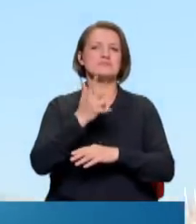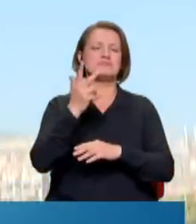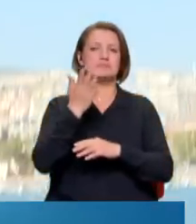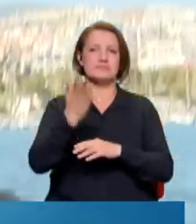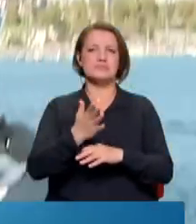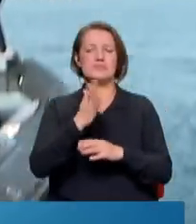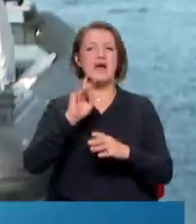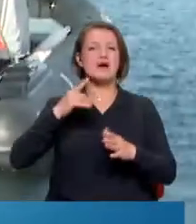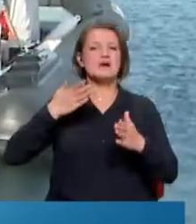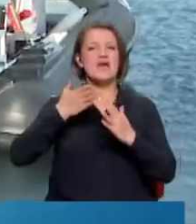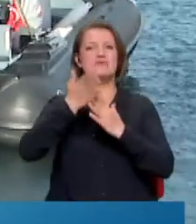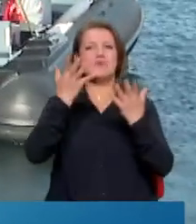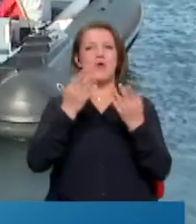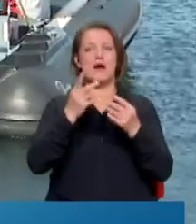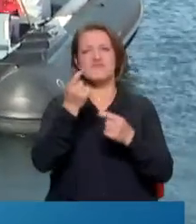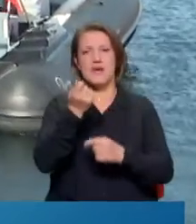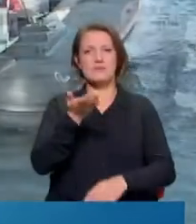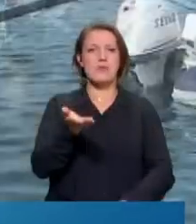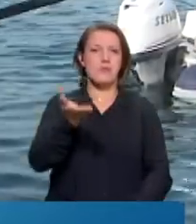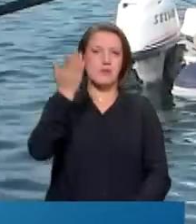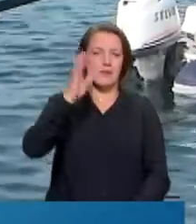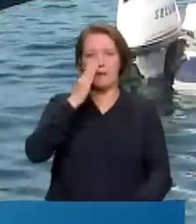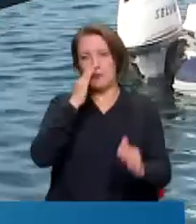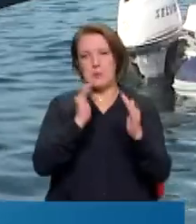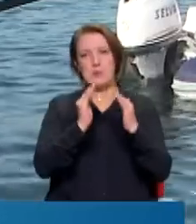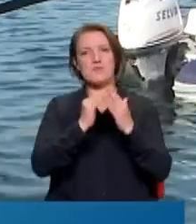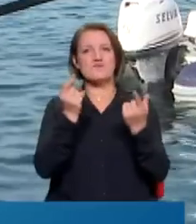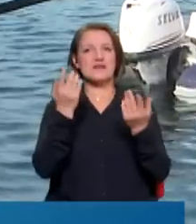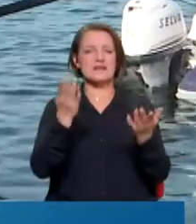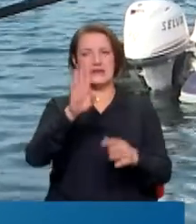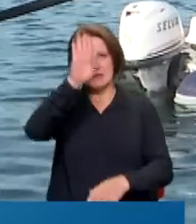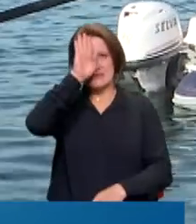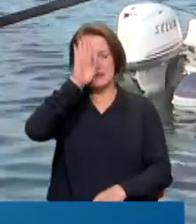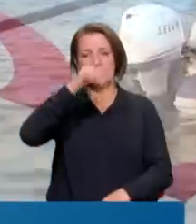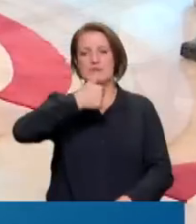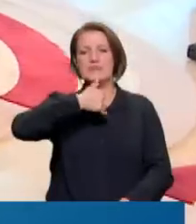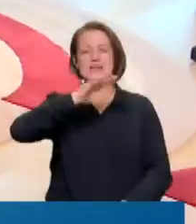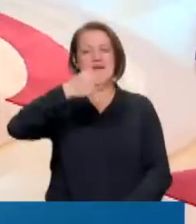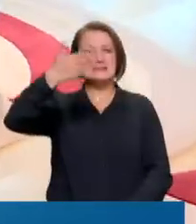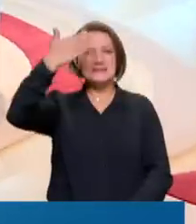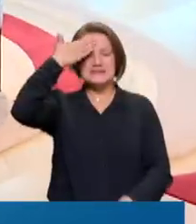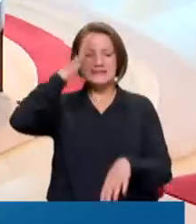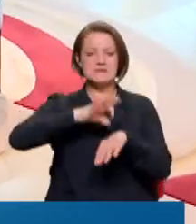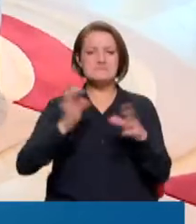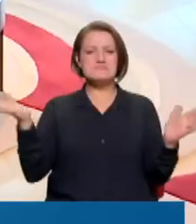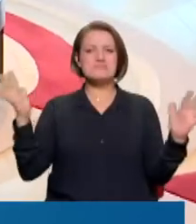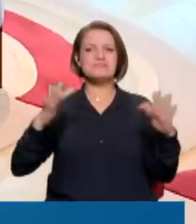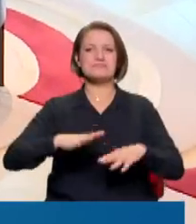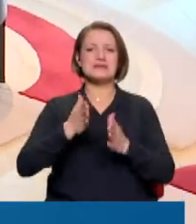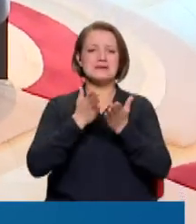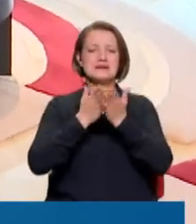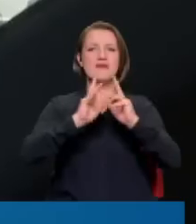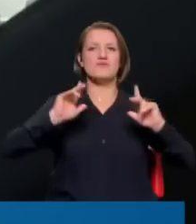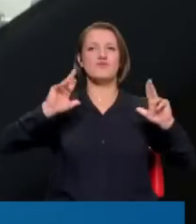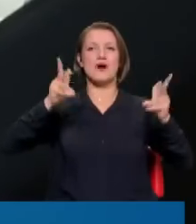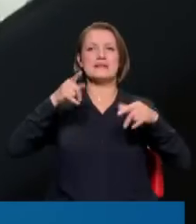için erişilmez olan rakamlar kimileri için uygun fiyatlı İstanbul'da deniz tutkunlarının bir araya geldiği yat ve tekne